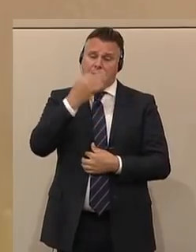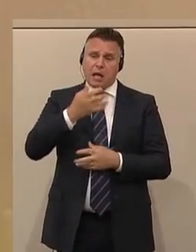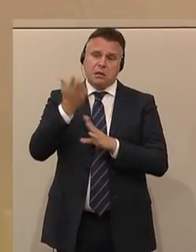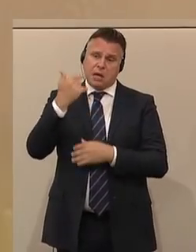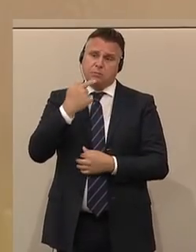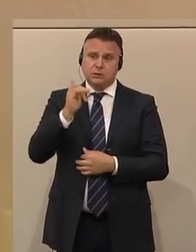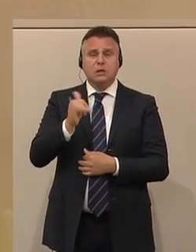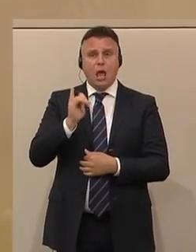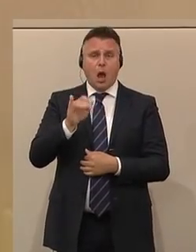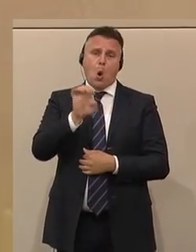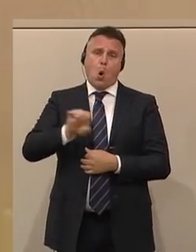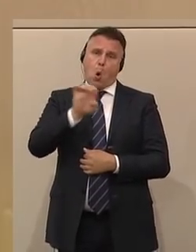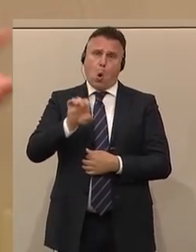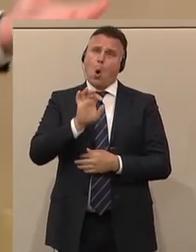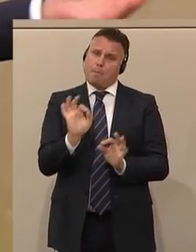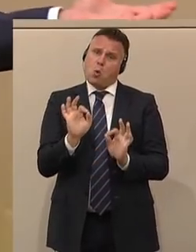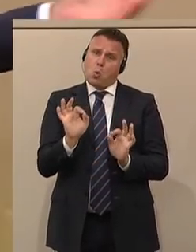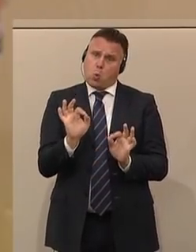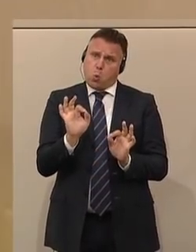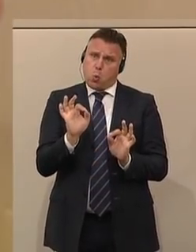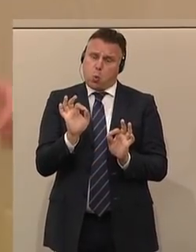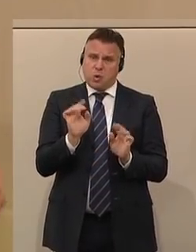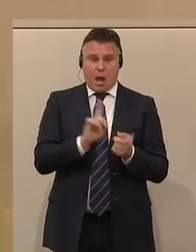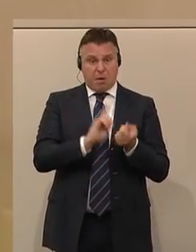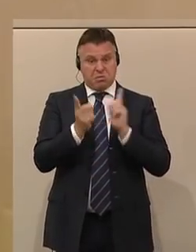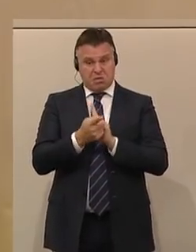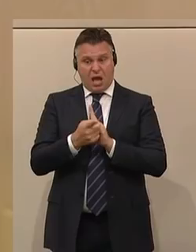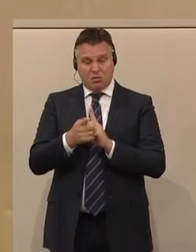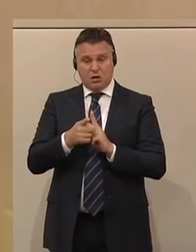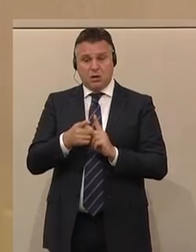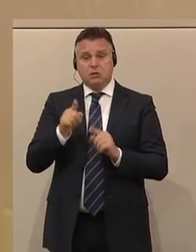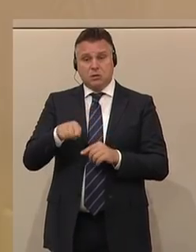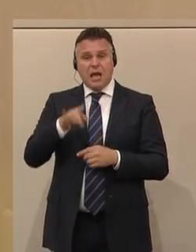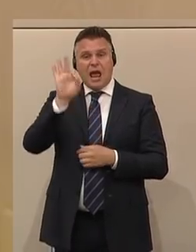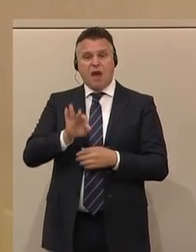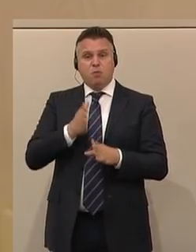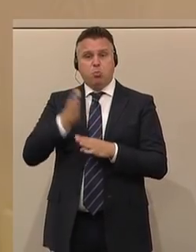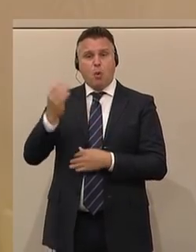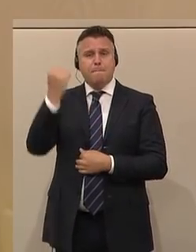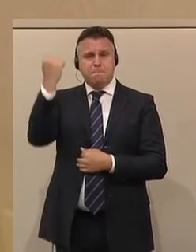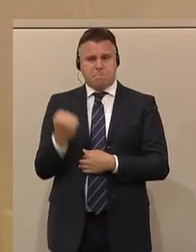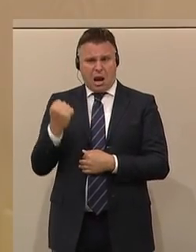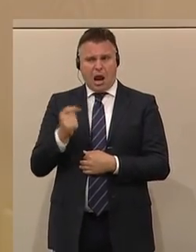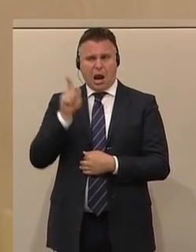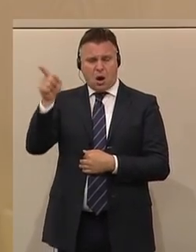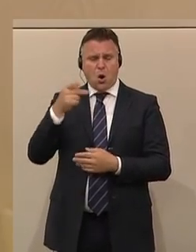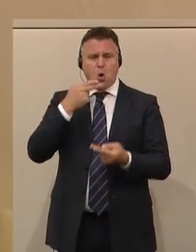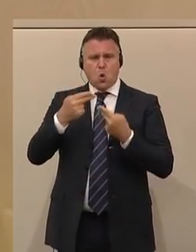für proeuropäische Haltungen, aber am selben Tag waren FPÖ-Politiker in Prag bei einer Konferenz